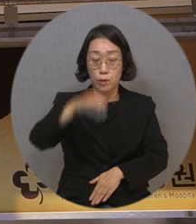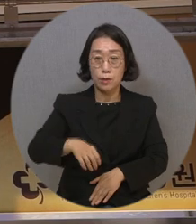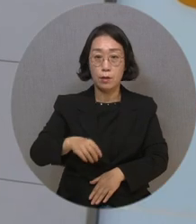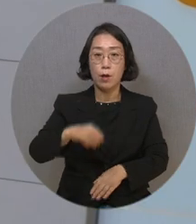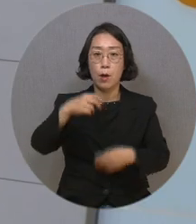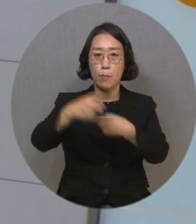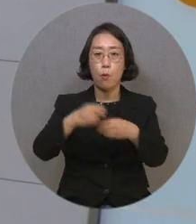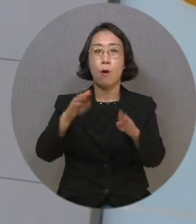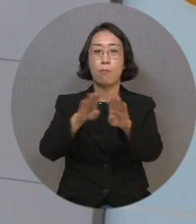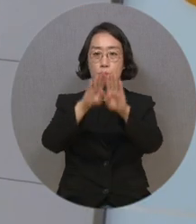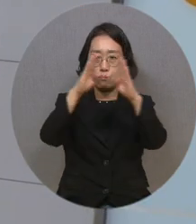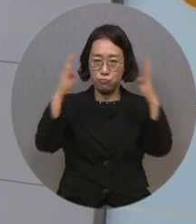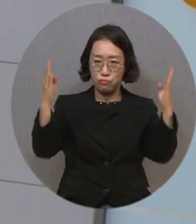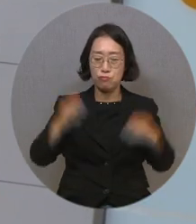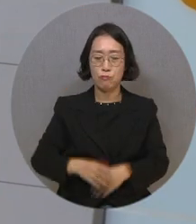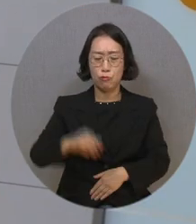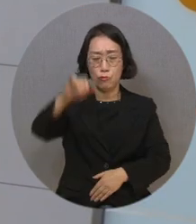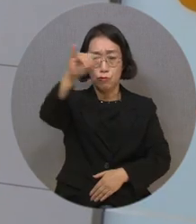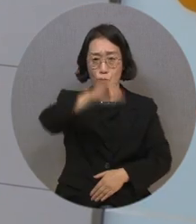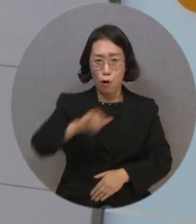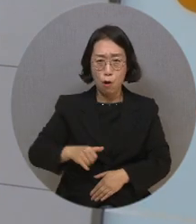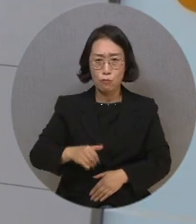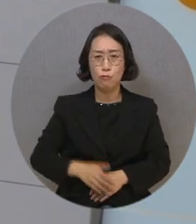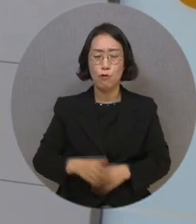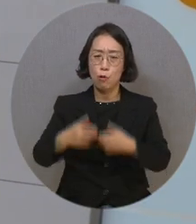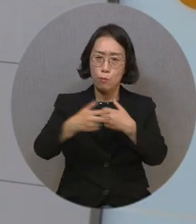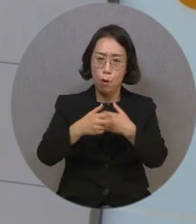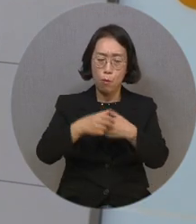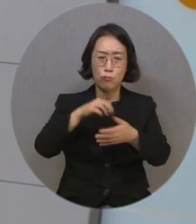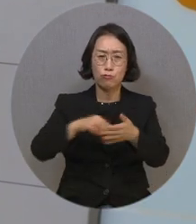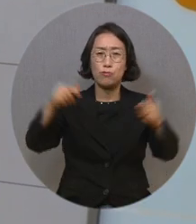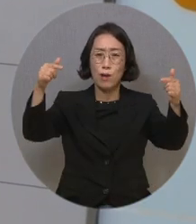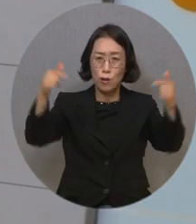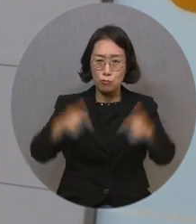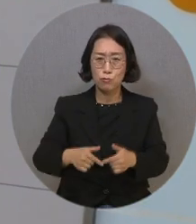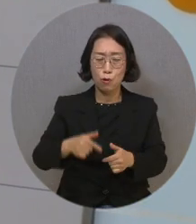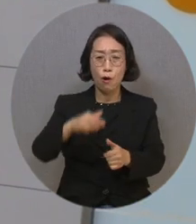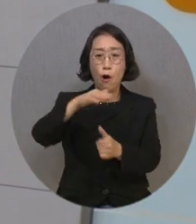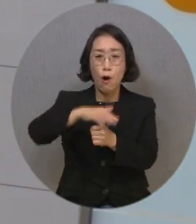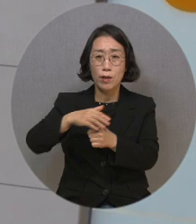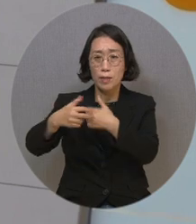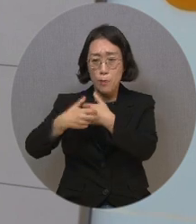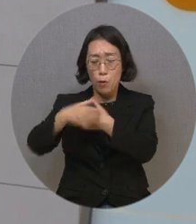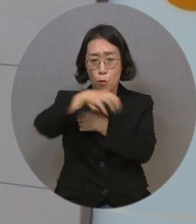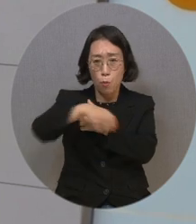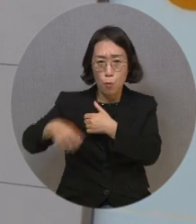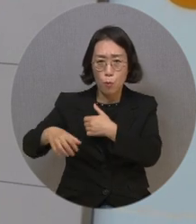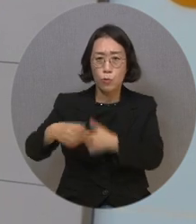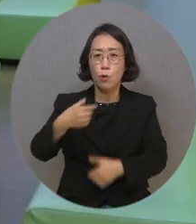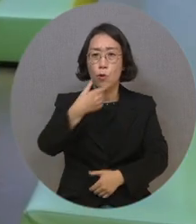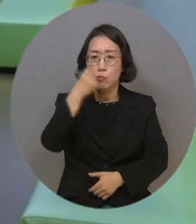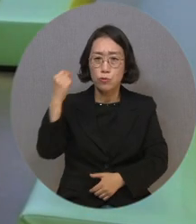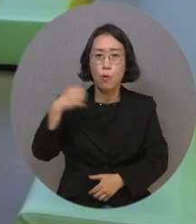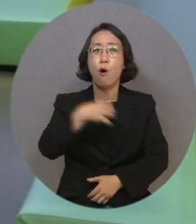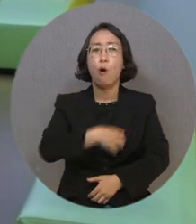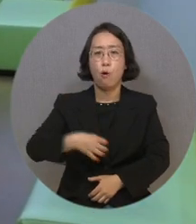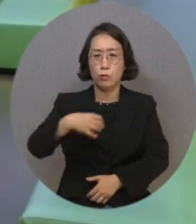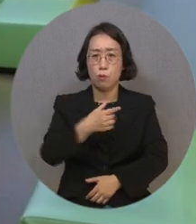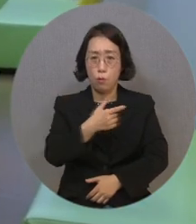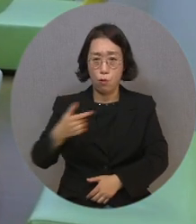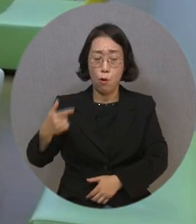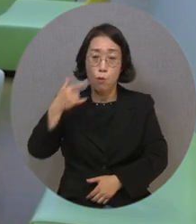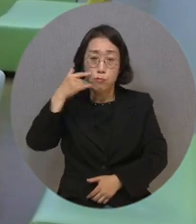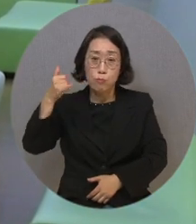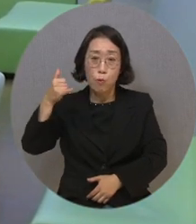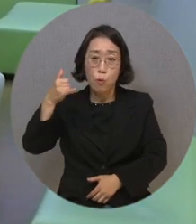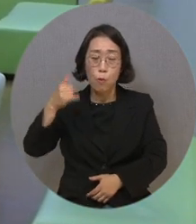됐습니다. 전국적으로 소아의료 인프라가 감소하며 소아진료 공백에 대한 우려가 큰 가운데 맞벌이 부부